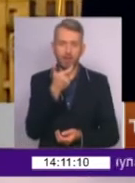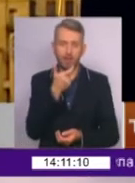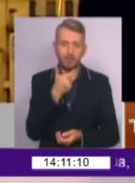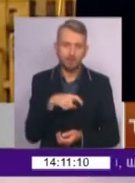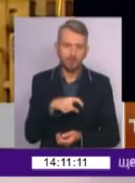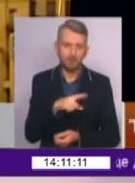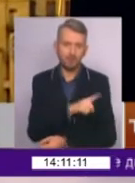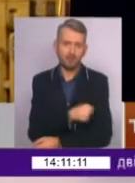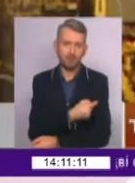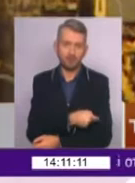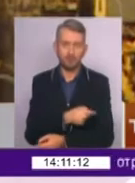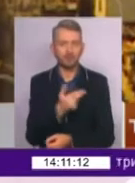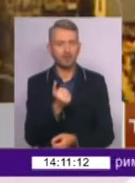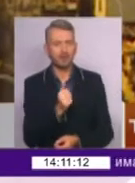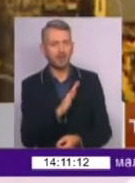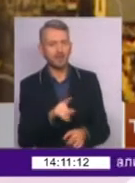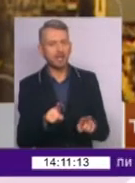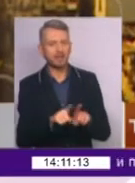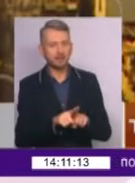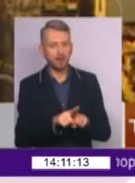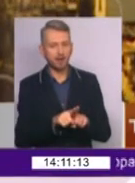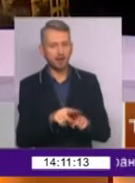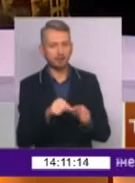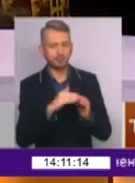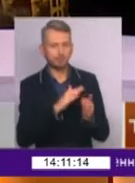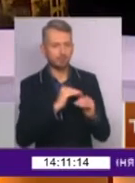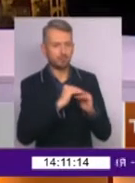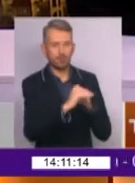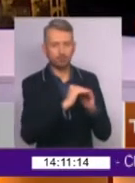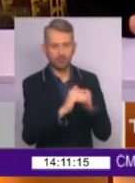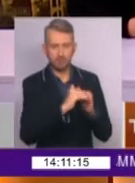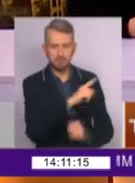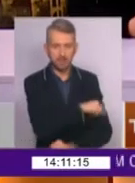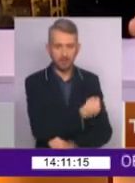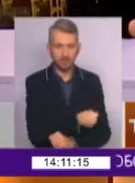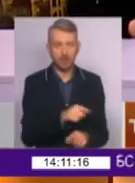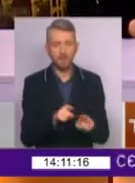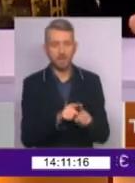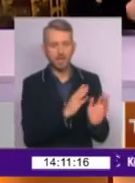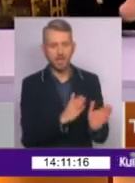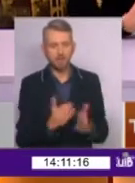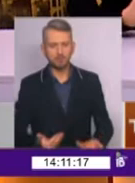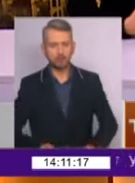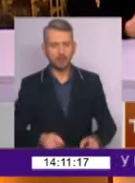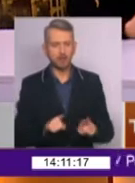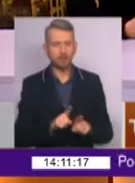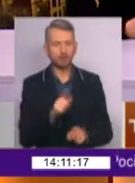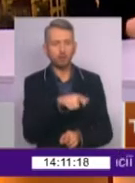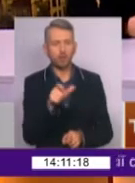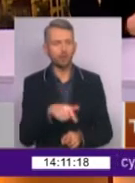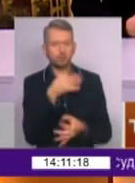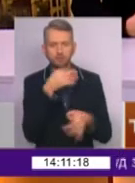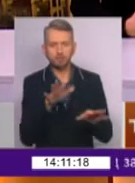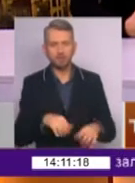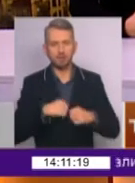етично-медичне, так, і да, про да, воно не так в площині медичної лежить. Це таки ритм життя такий, що люди скрізь